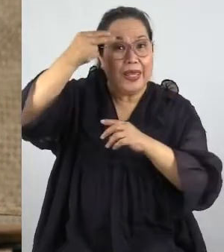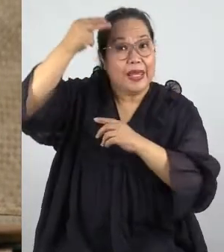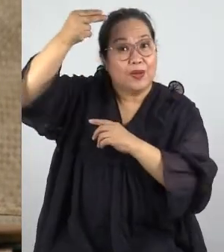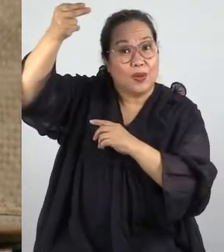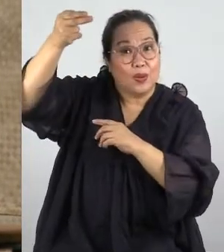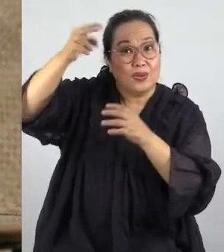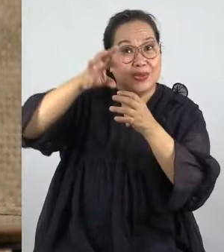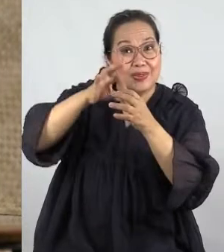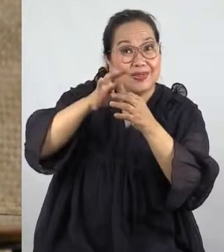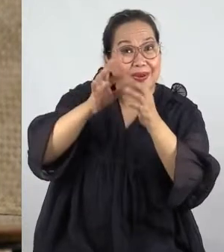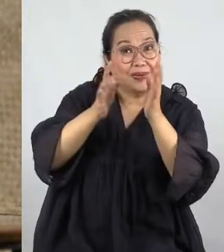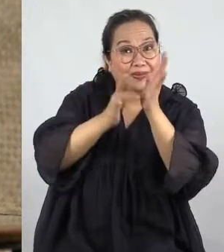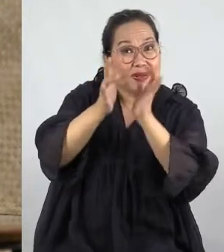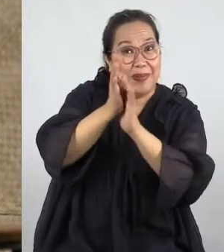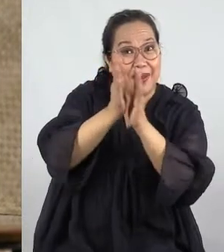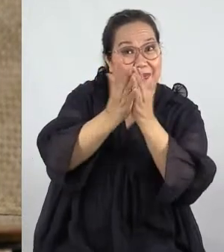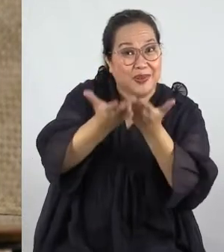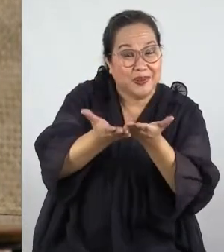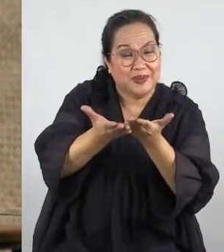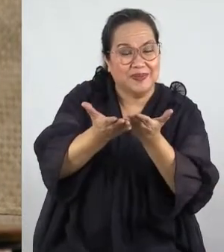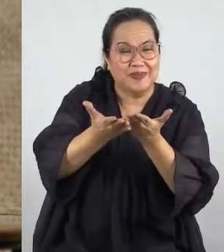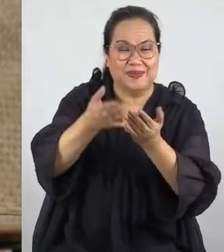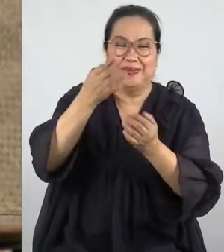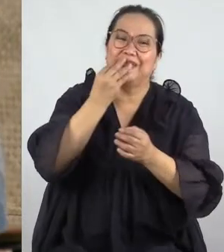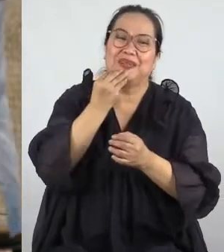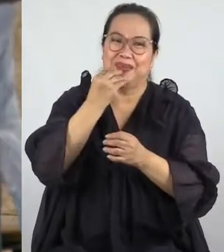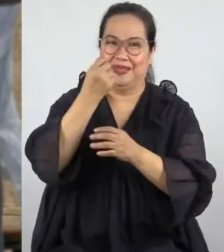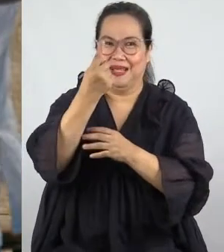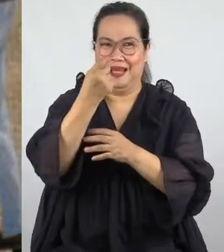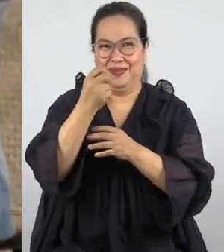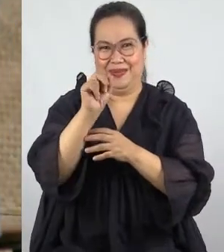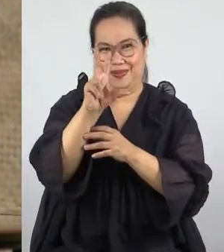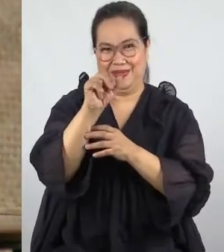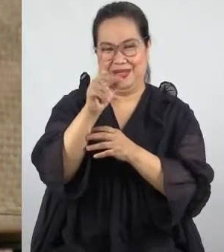11. At sa Hebrews 11:13, ang sabi niya,